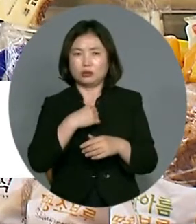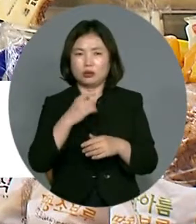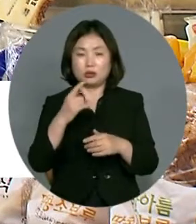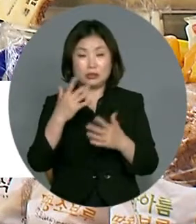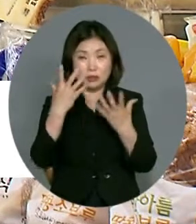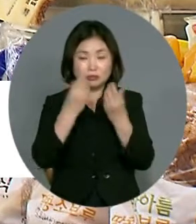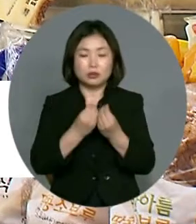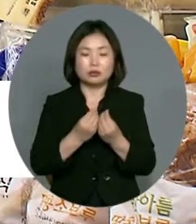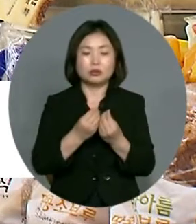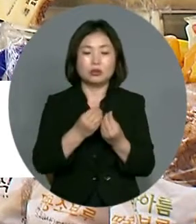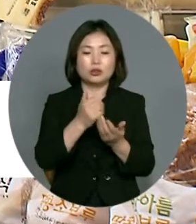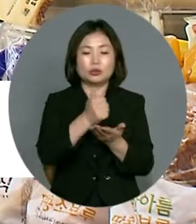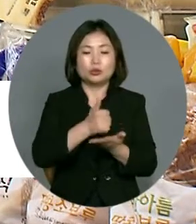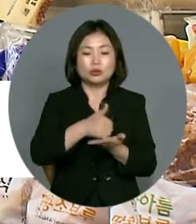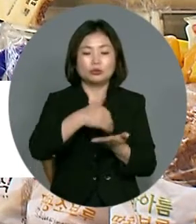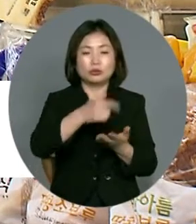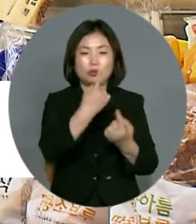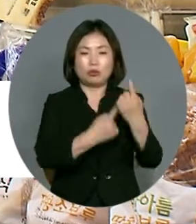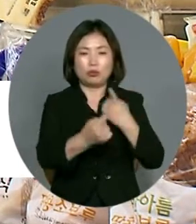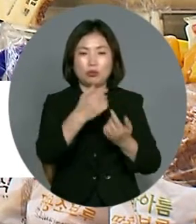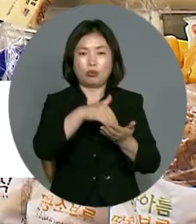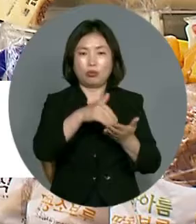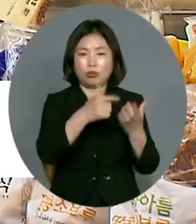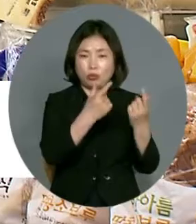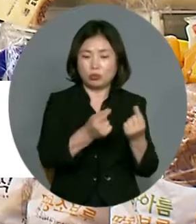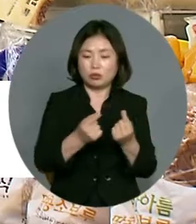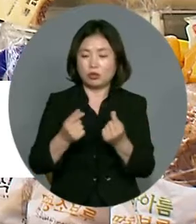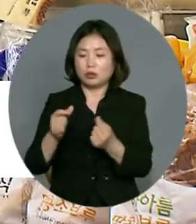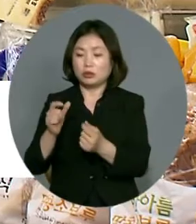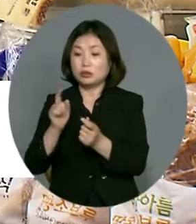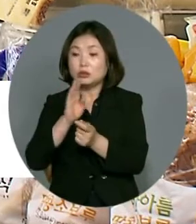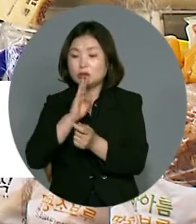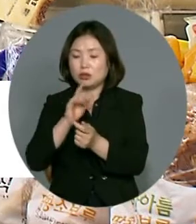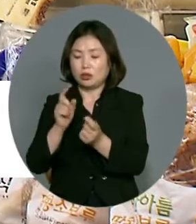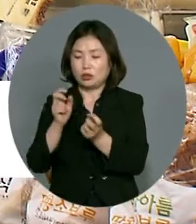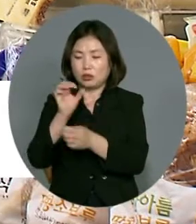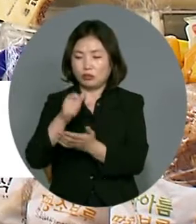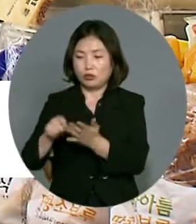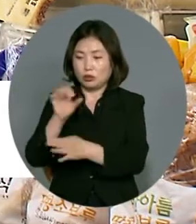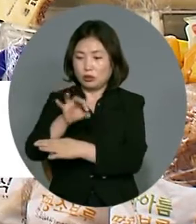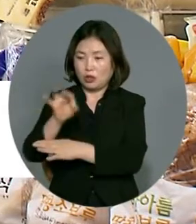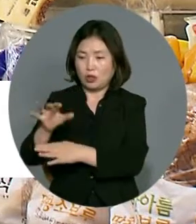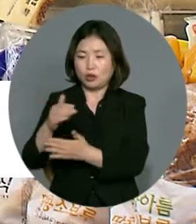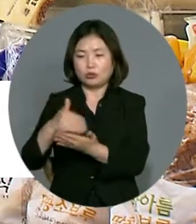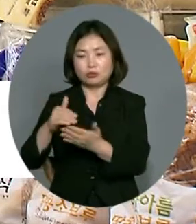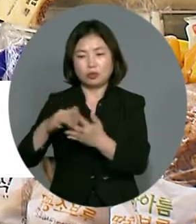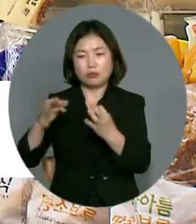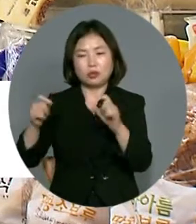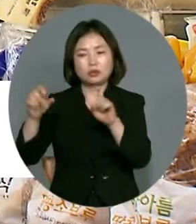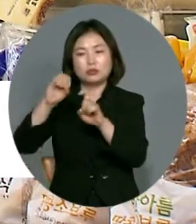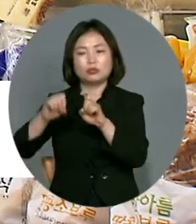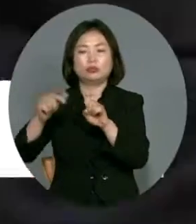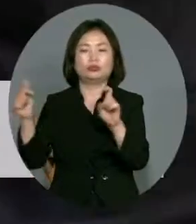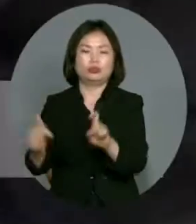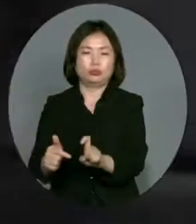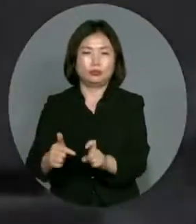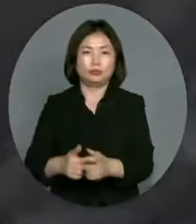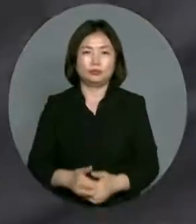경우 객수는 동일하지만 실제로 쓰는 어떤 물량을 사가는 양 자체가 10% 정도 줄었다고 볼수